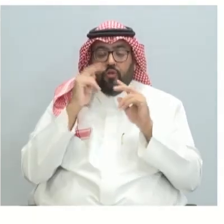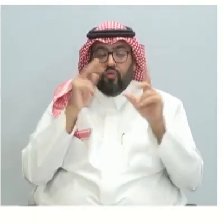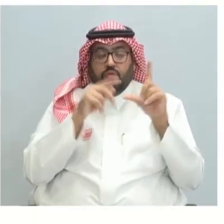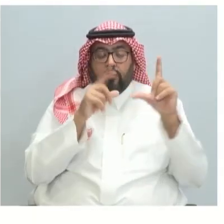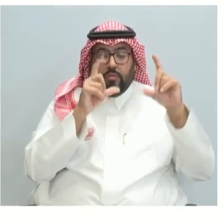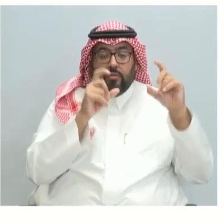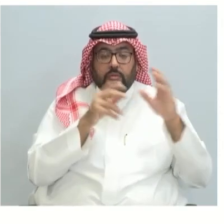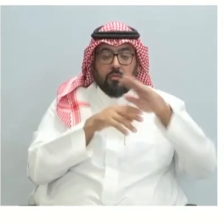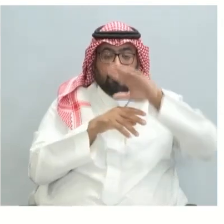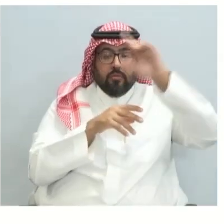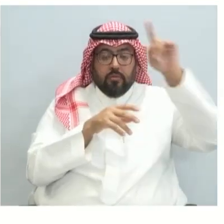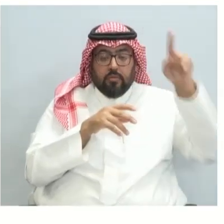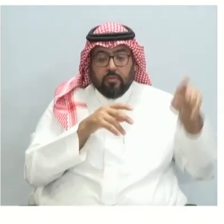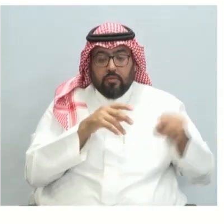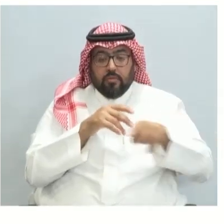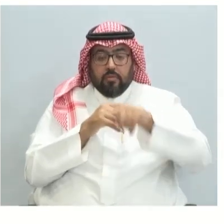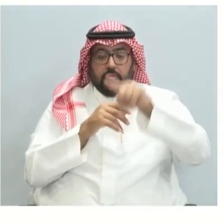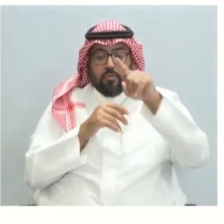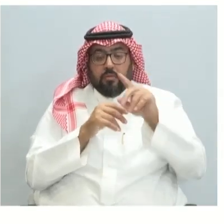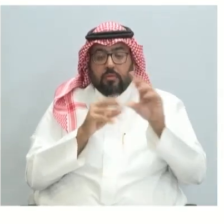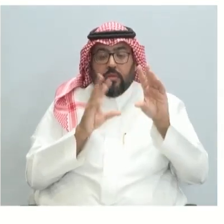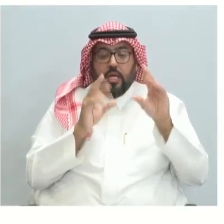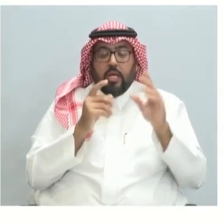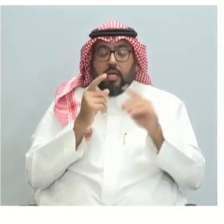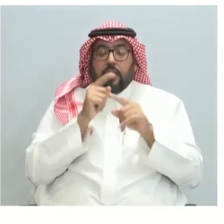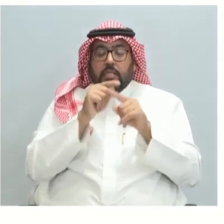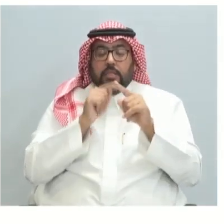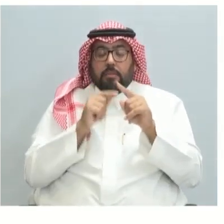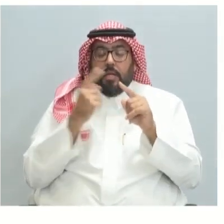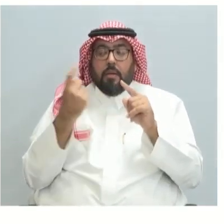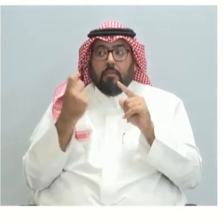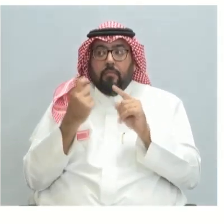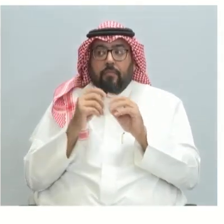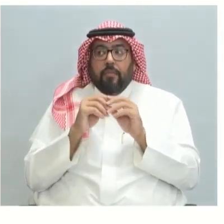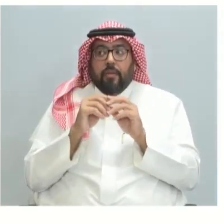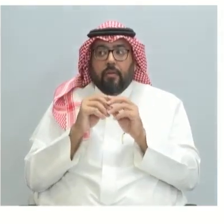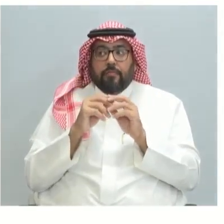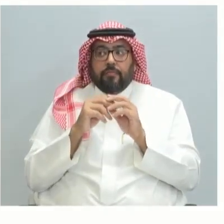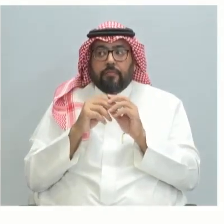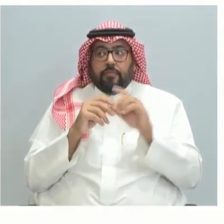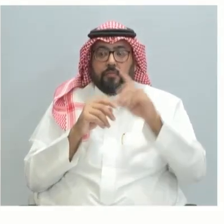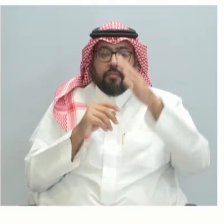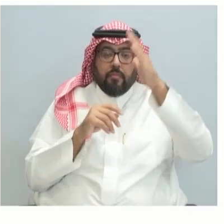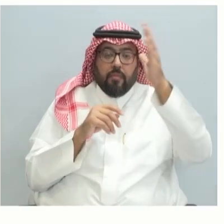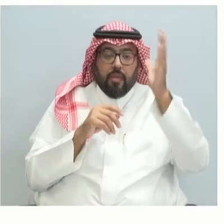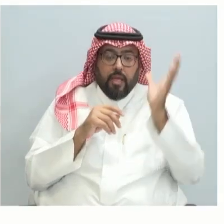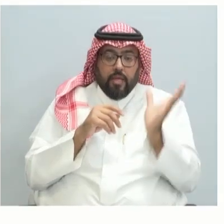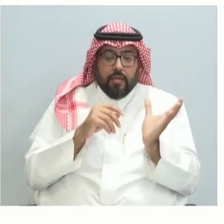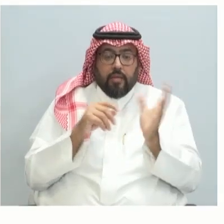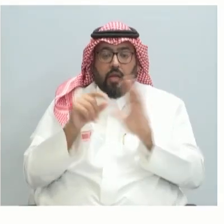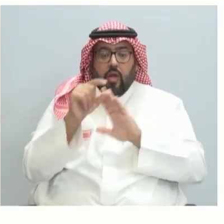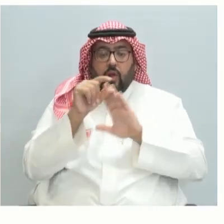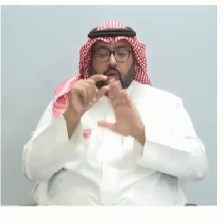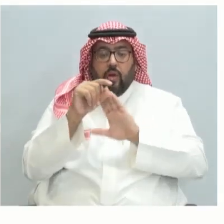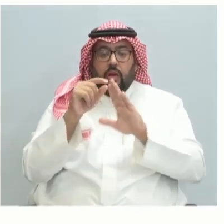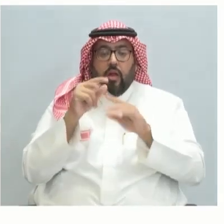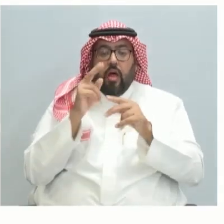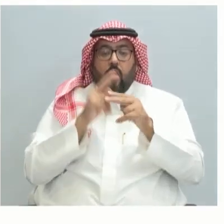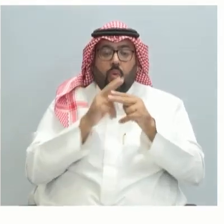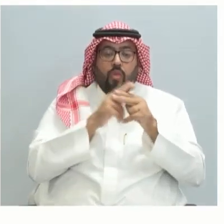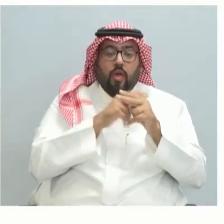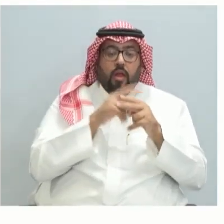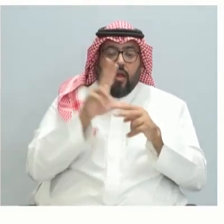سمينا كل قطاع ونسبته المئويه ولا ننسى ان نضع ماذا ان نضع عنوانا مناسب